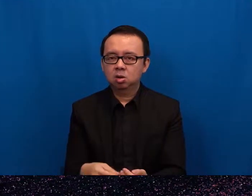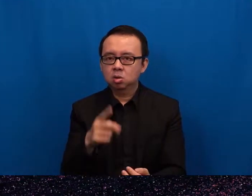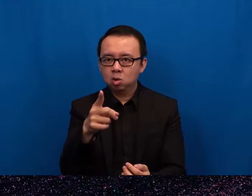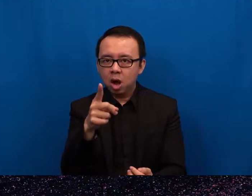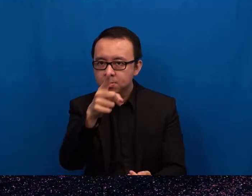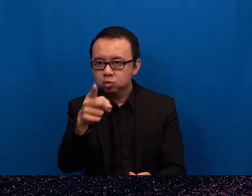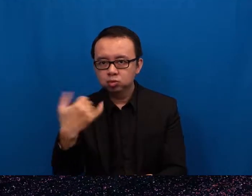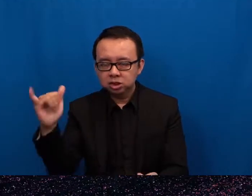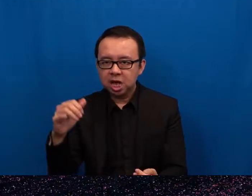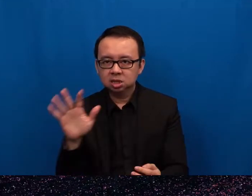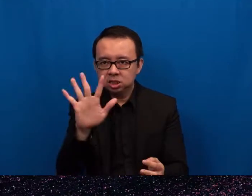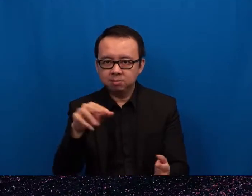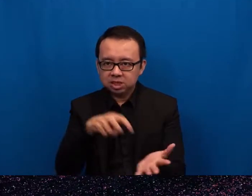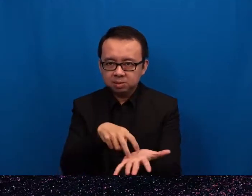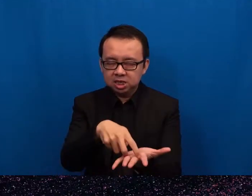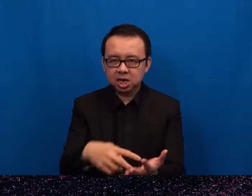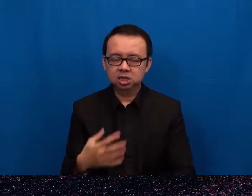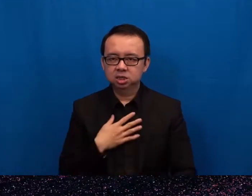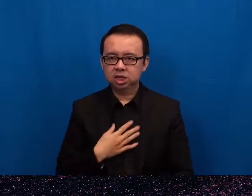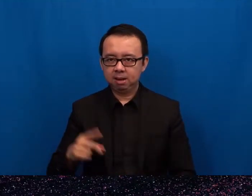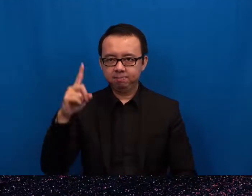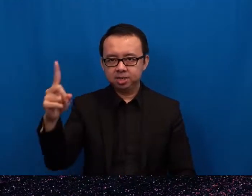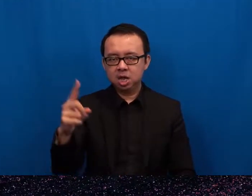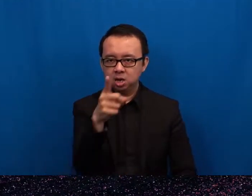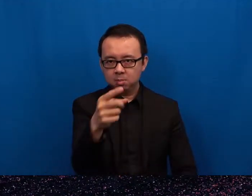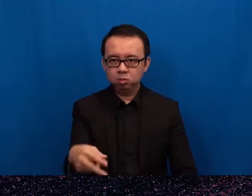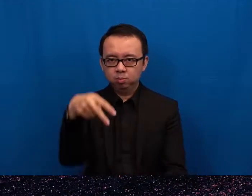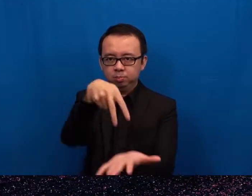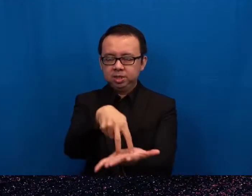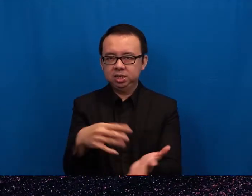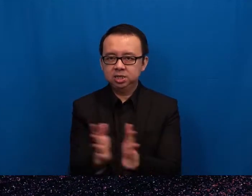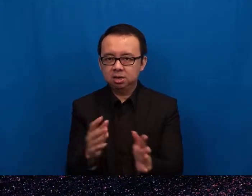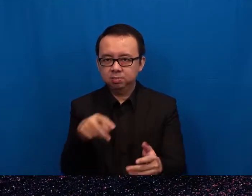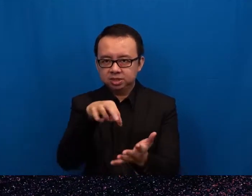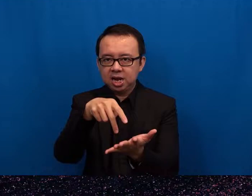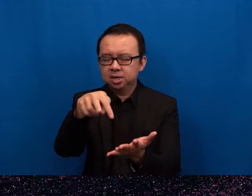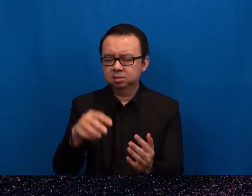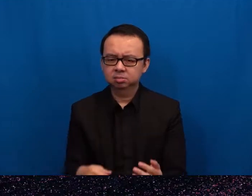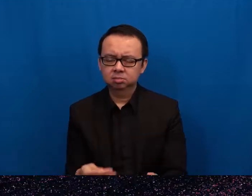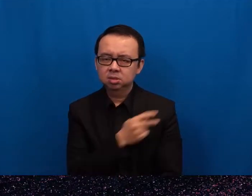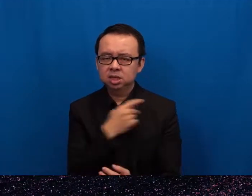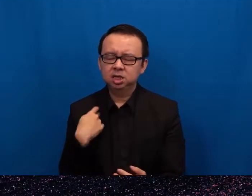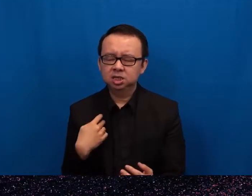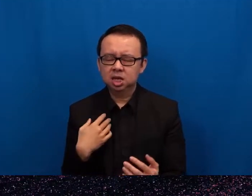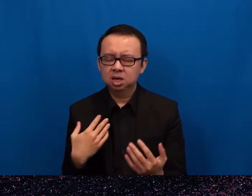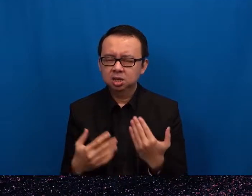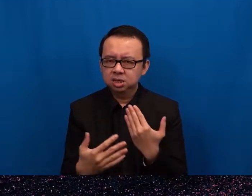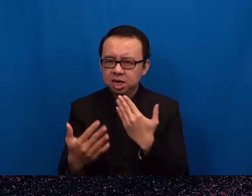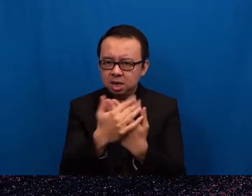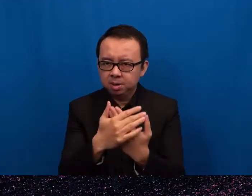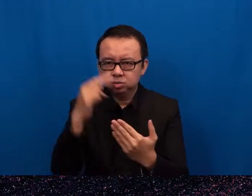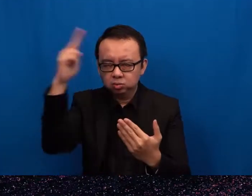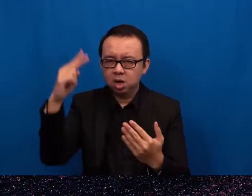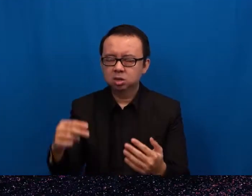dalam nama Yesus. Aku percaya mujizat akan terjadi. Sekarang waktunya untuk kita datang ke hadapan Tuhan. Tua, muda, besar,